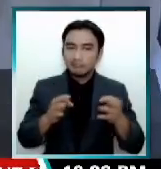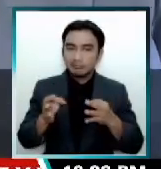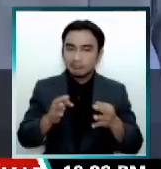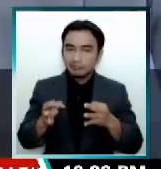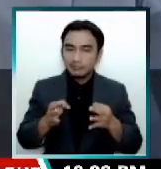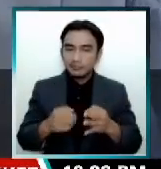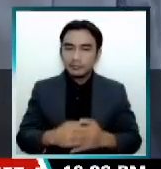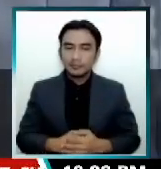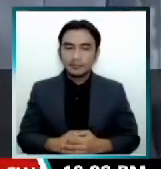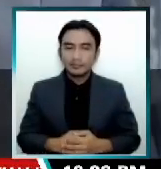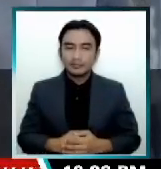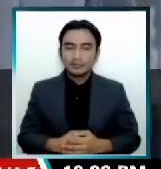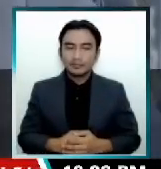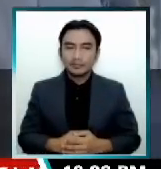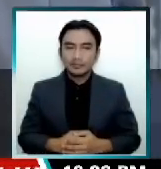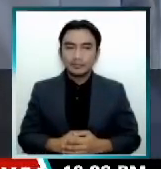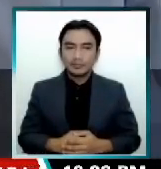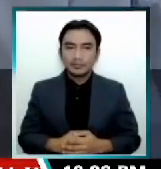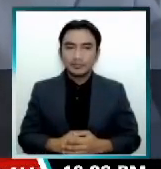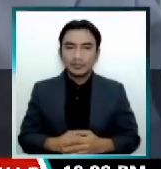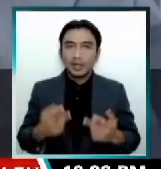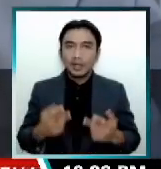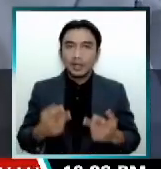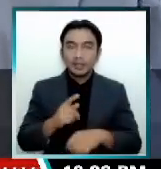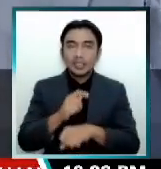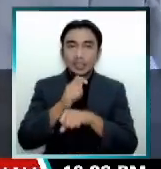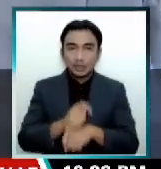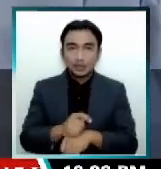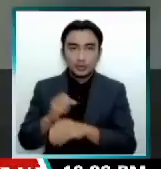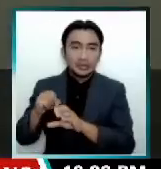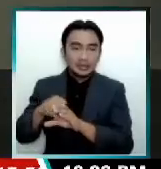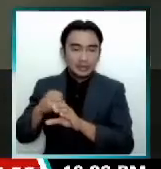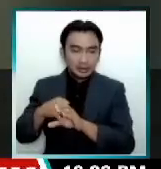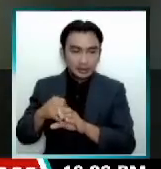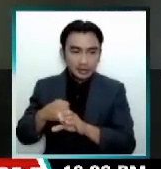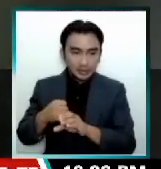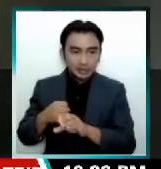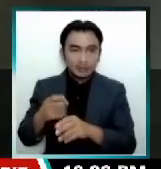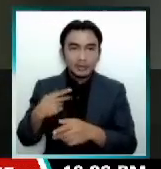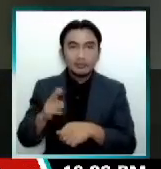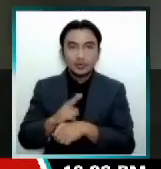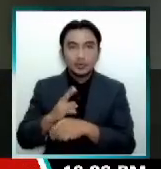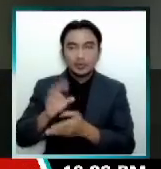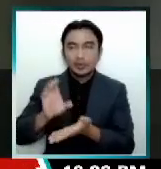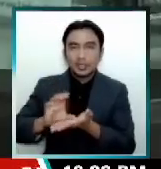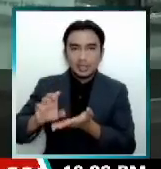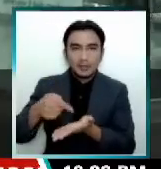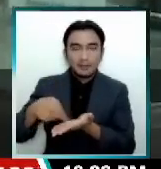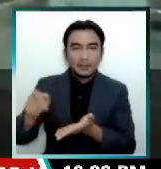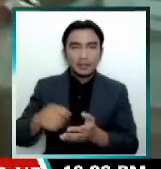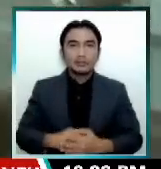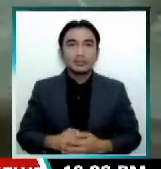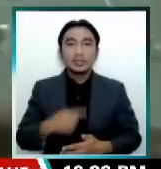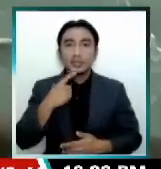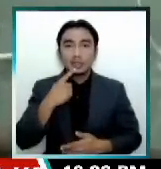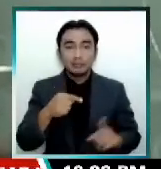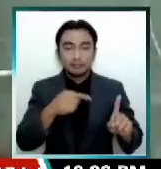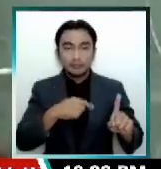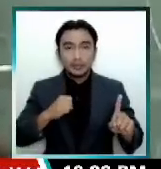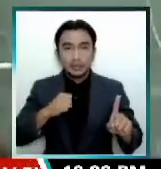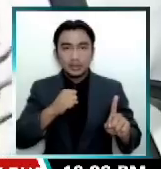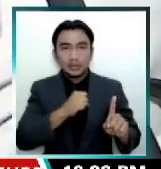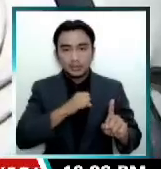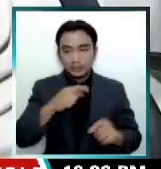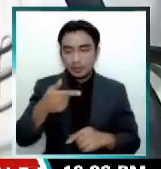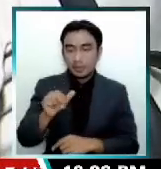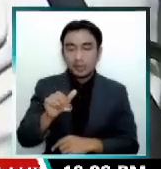yung mga traditional na jeep na cash. Pero ayon kay Senator Grace po, may mga ulat na may mabibiling beep